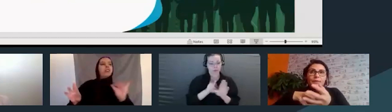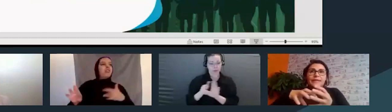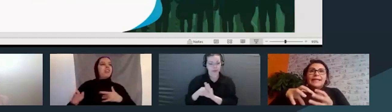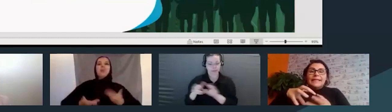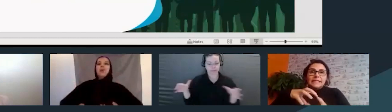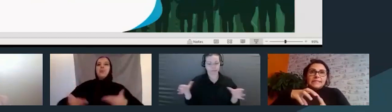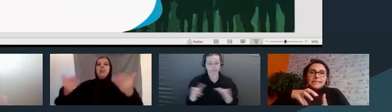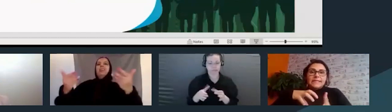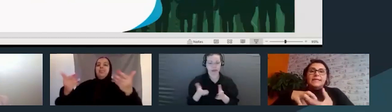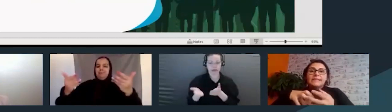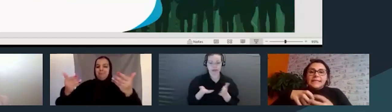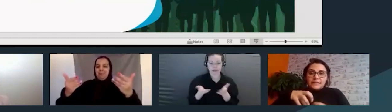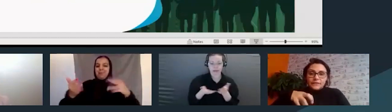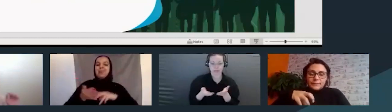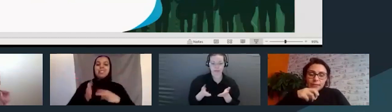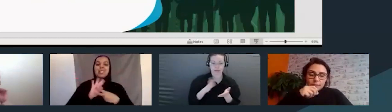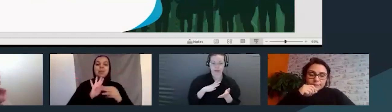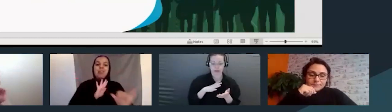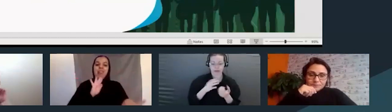sentant accueillis.